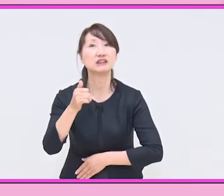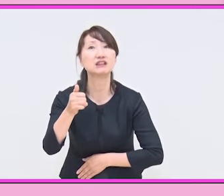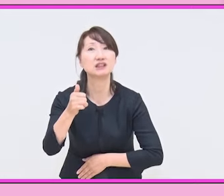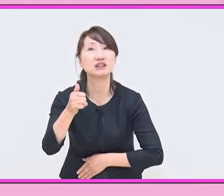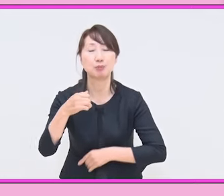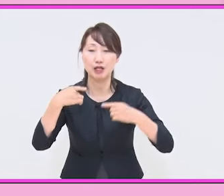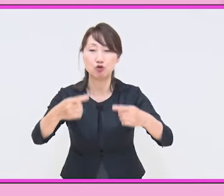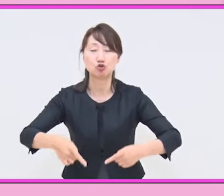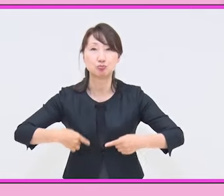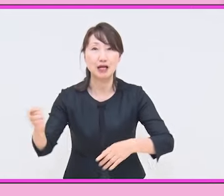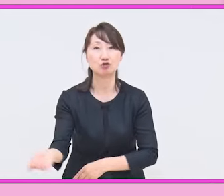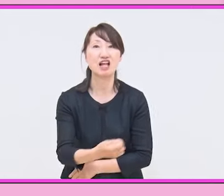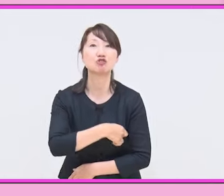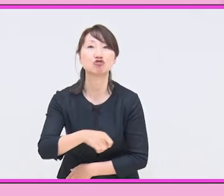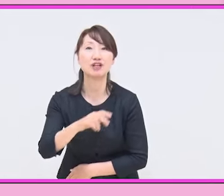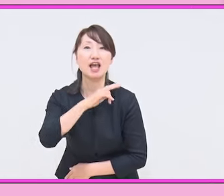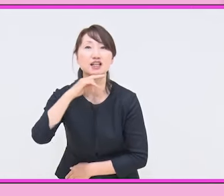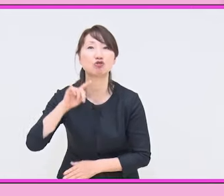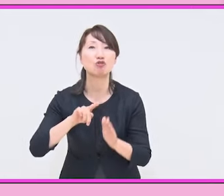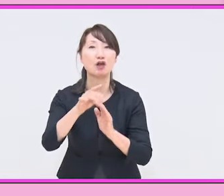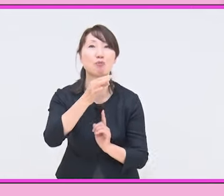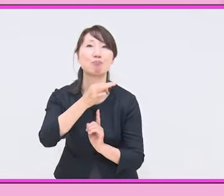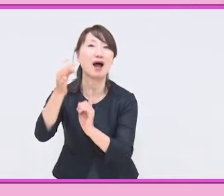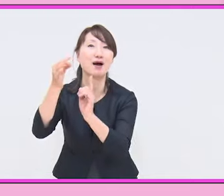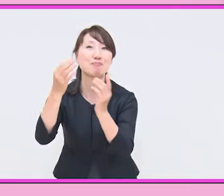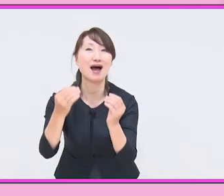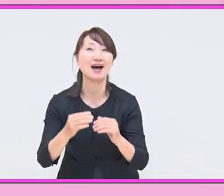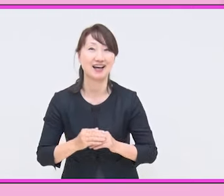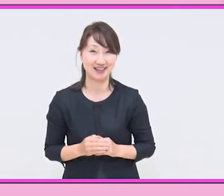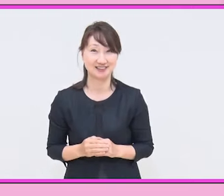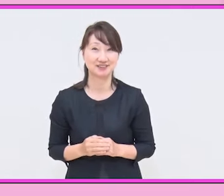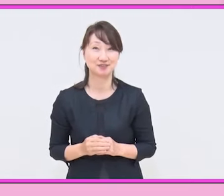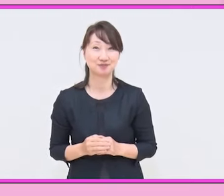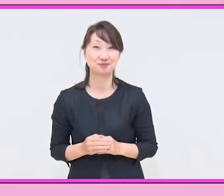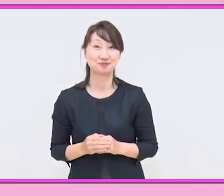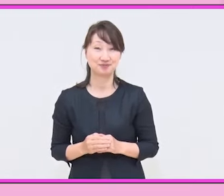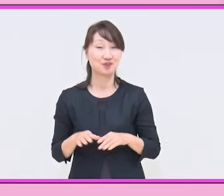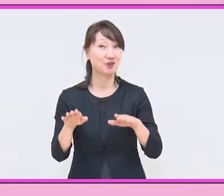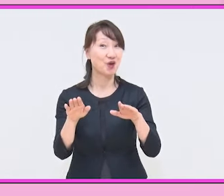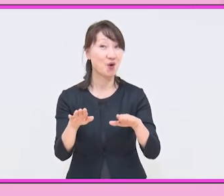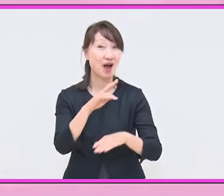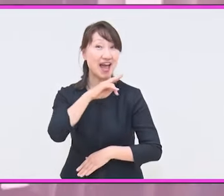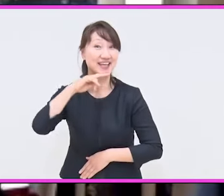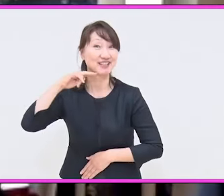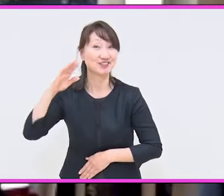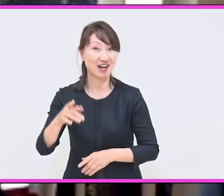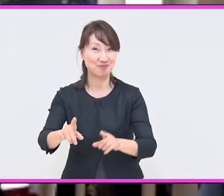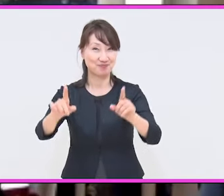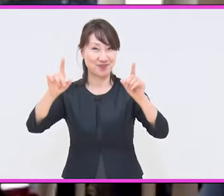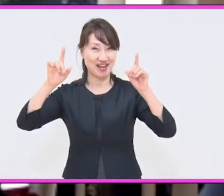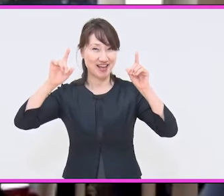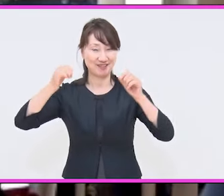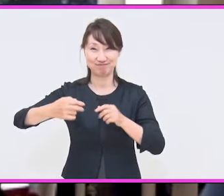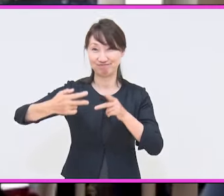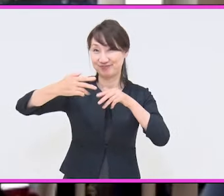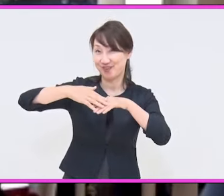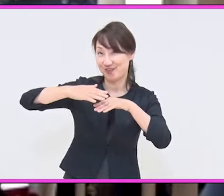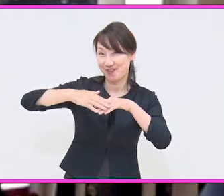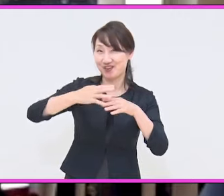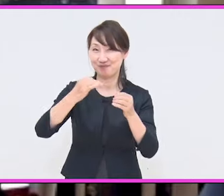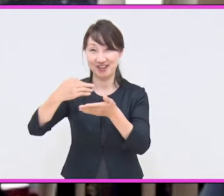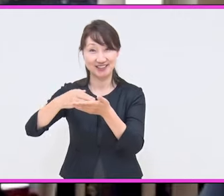ら車椅子テニスでイギリスの代表に選出されたご経歴をお持ちです。今日はイギリスからご出演されています。たくさんお話を